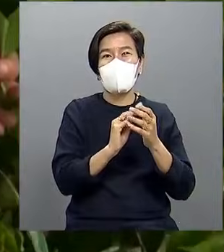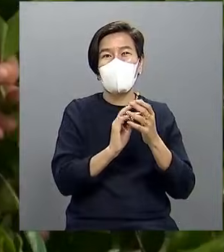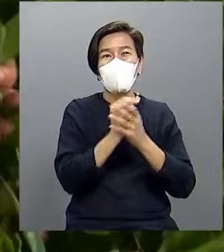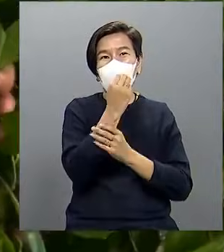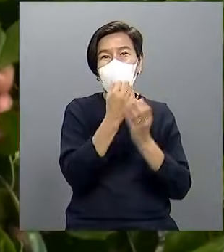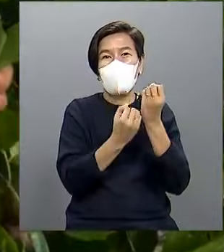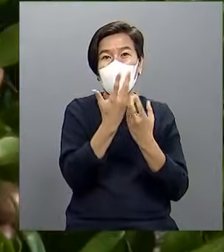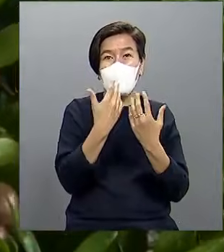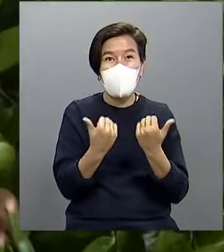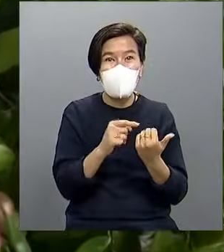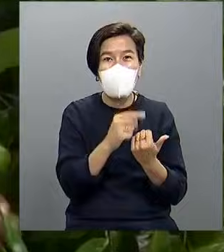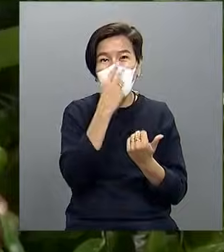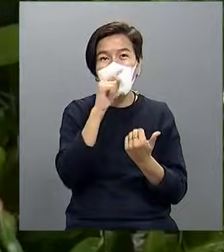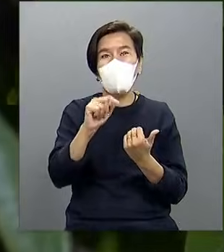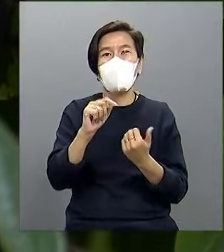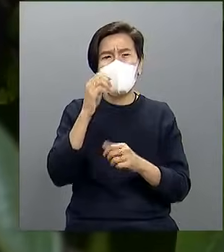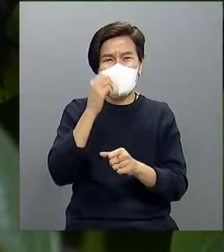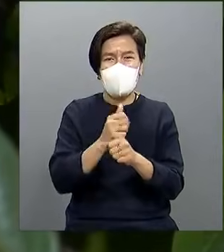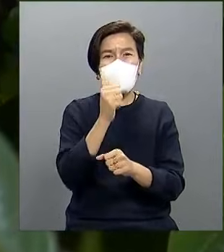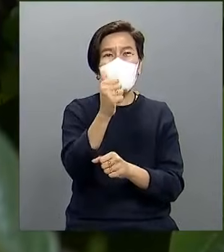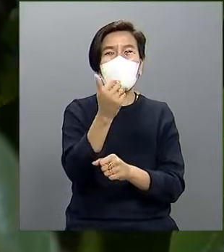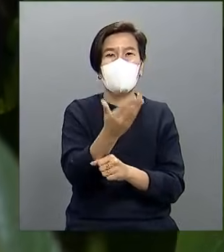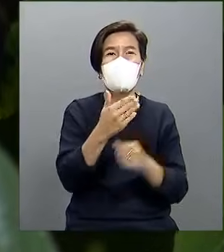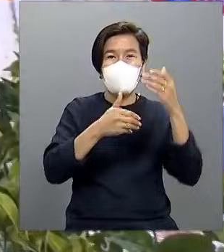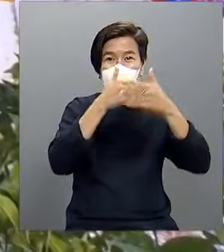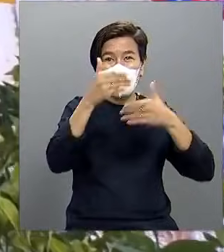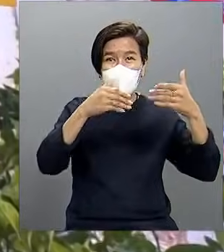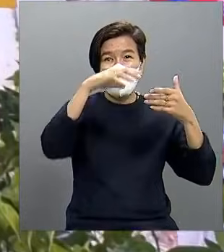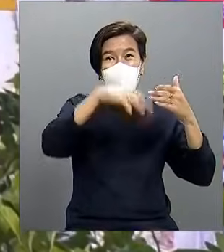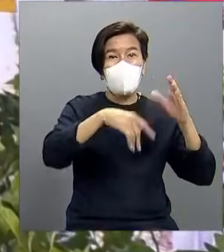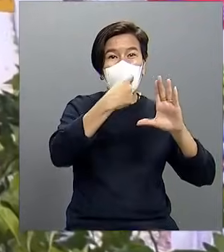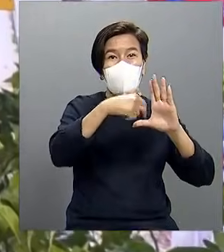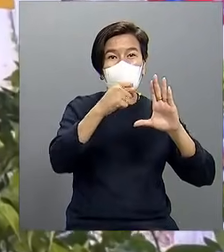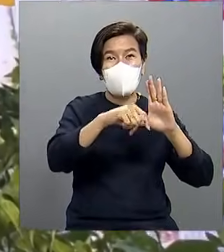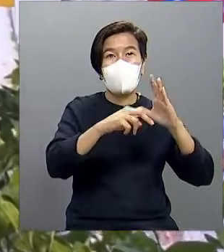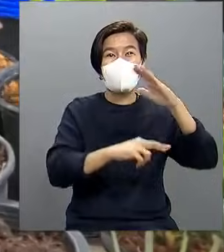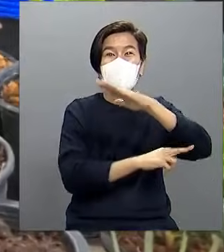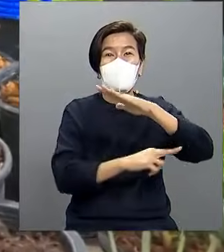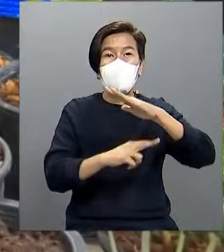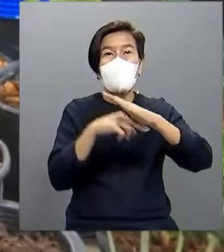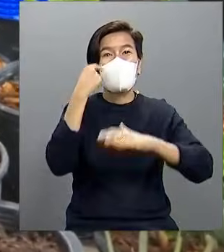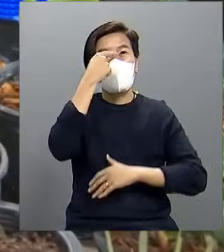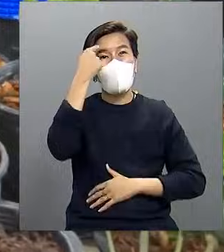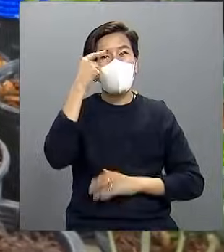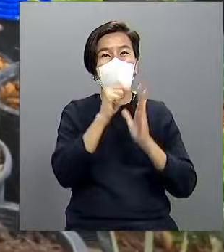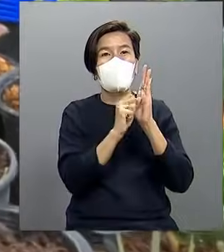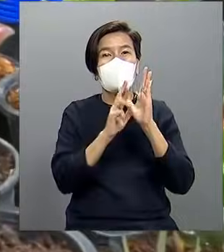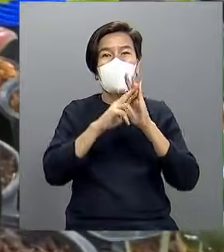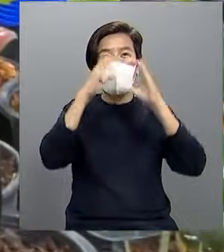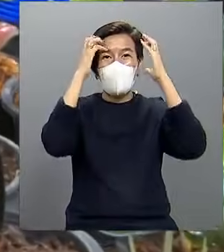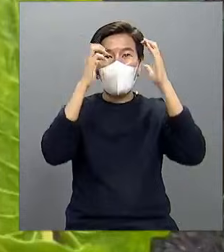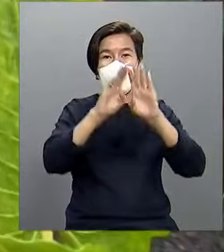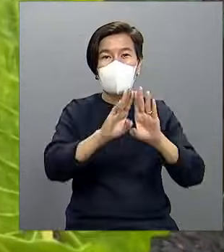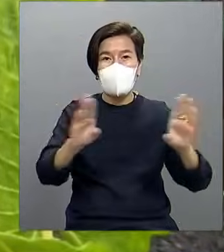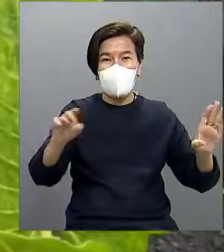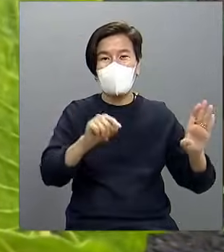ไม้ดอกไม้ประดับนานาพันธุ์ที่ตลาดสะพานดำจังหวัดสระบุรียังเปิดให้เลือกซื้อเลือกชมกันอยู่นะครับมีไ